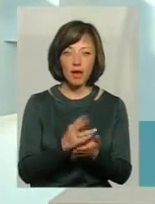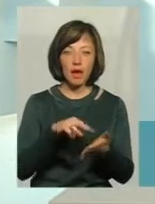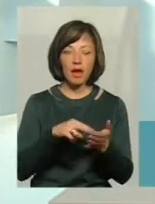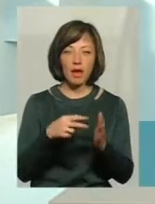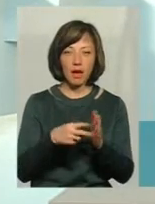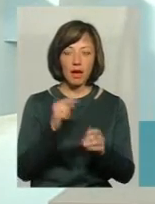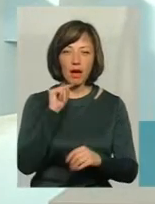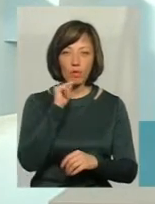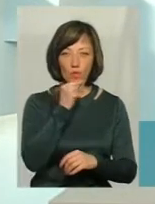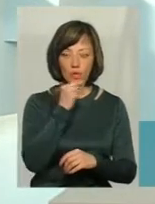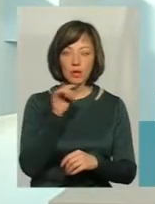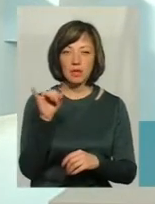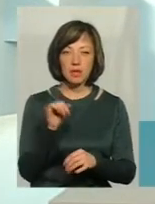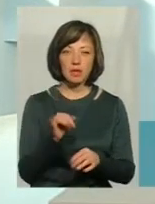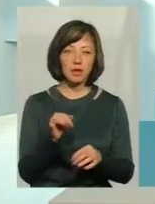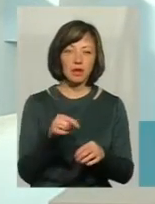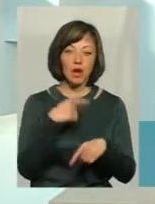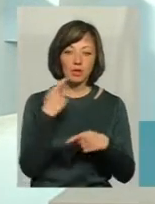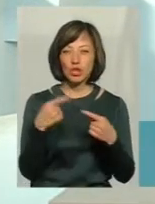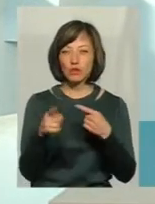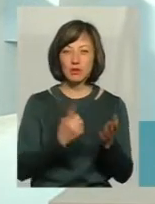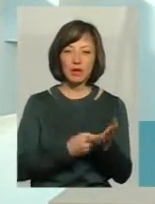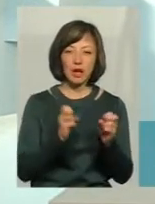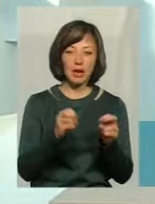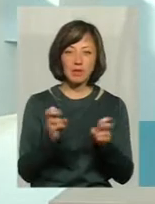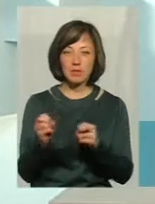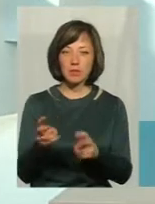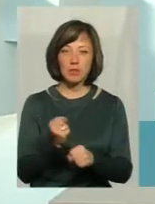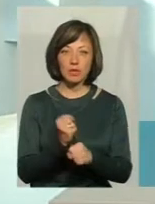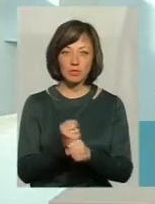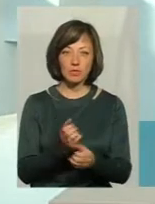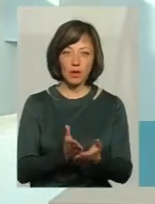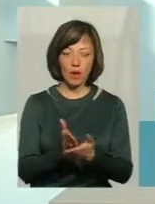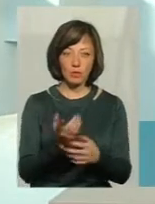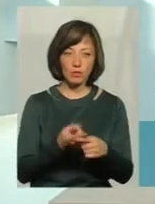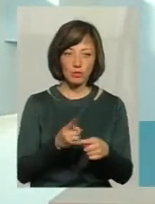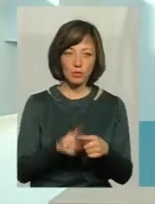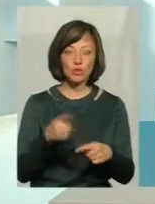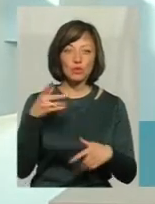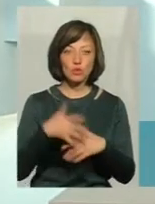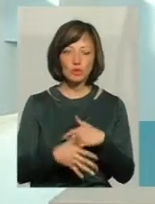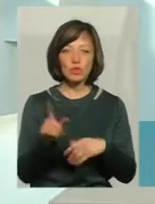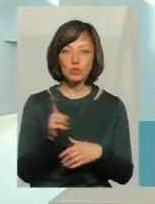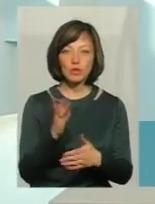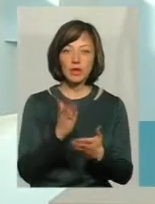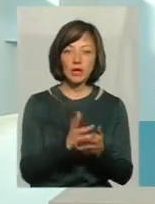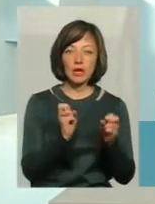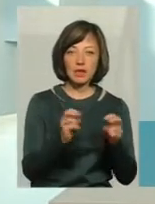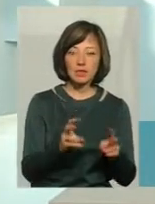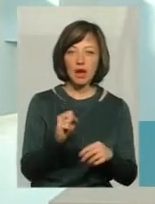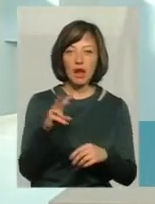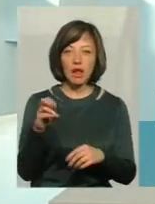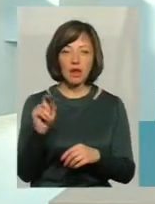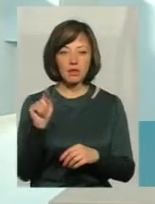тому вони спростовують всі інші аргументи, там ризики і працюють в цьому напрямку. Тобто зрозуміло, що є і ризики, але